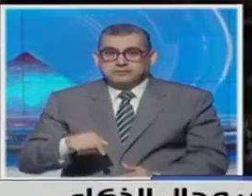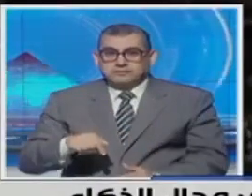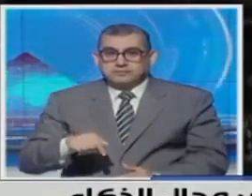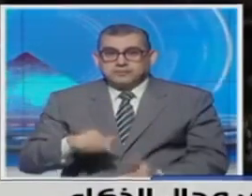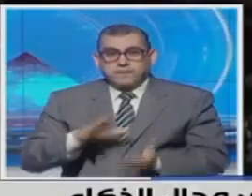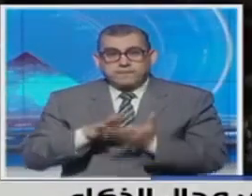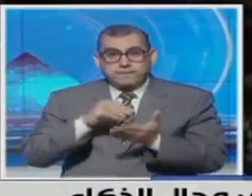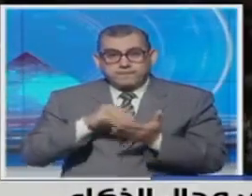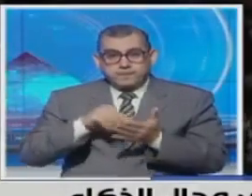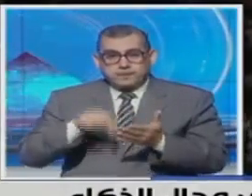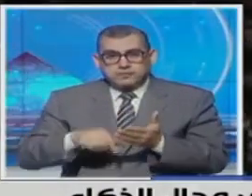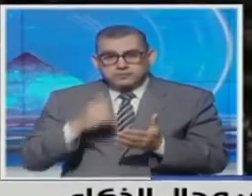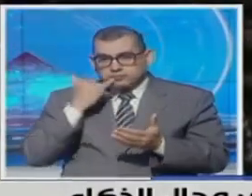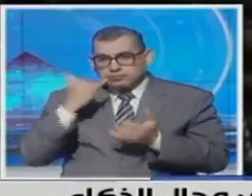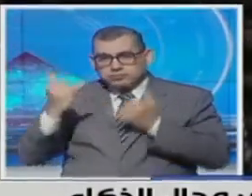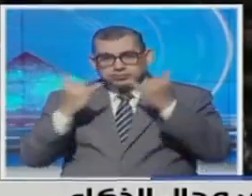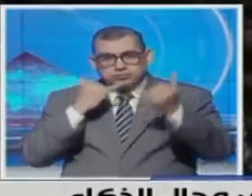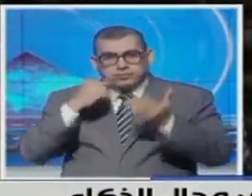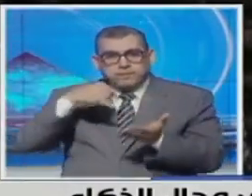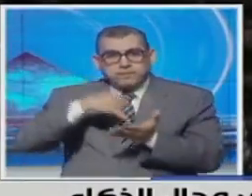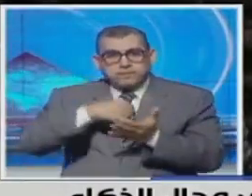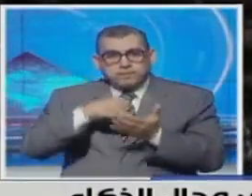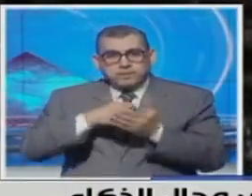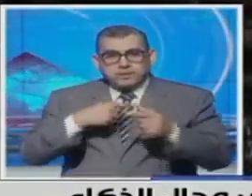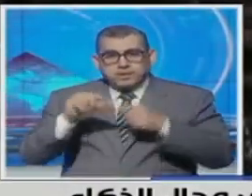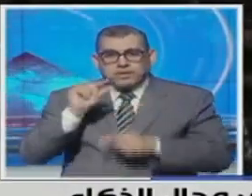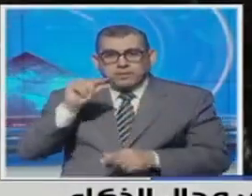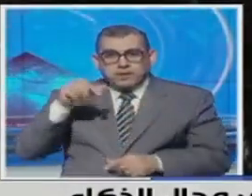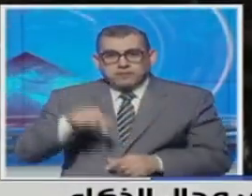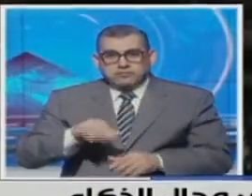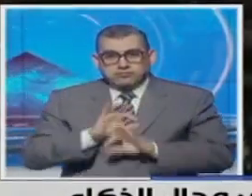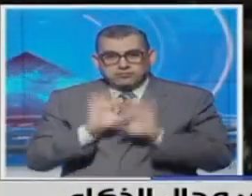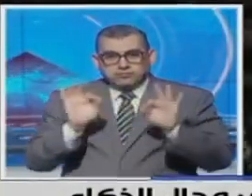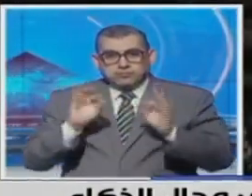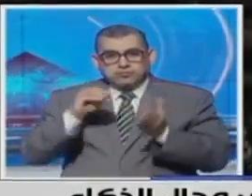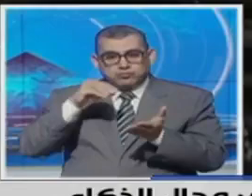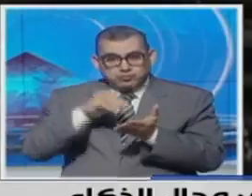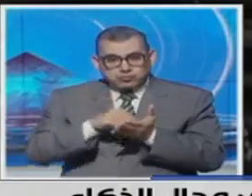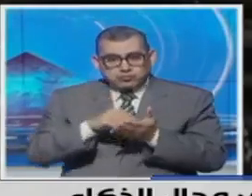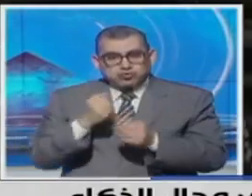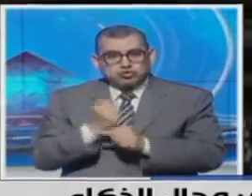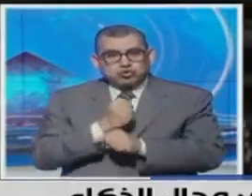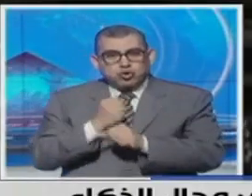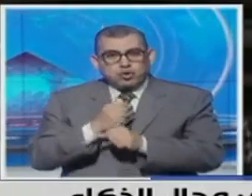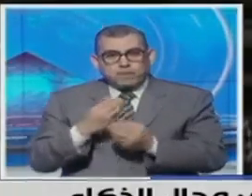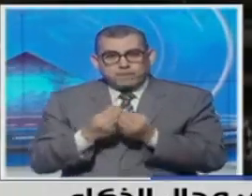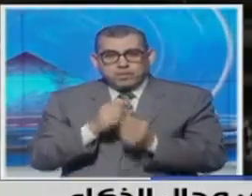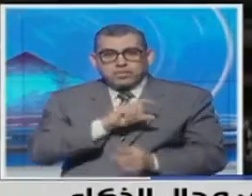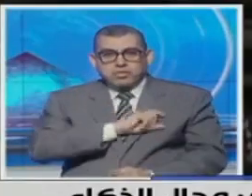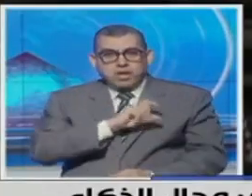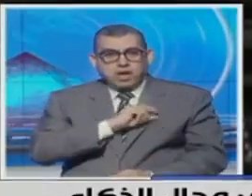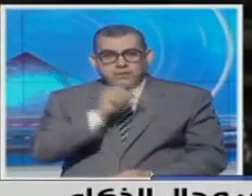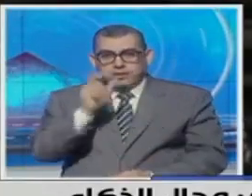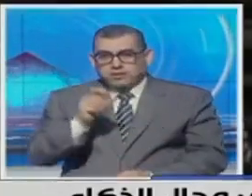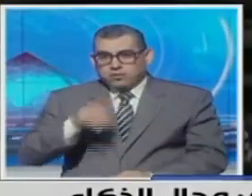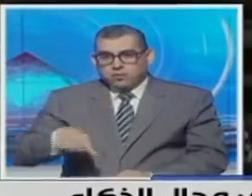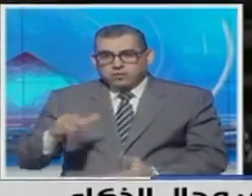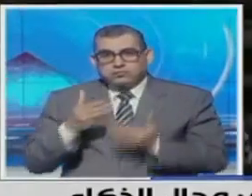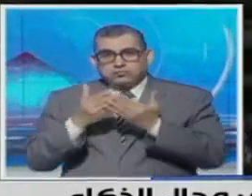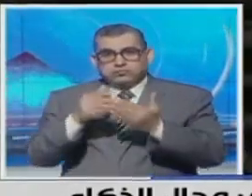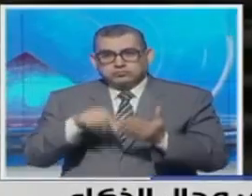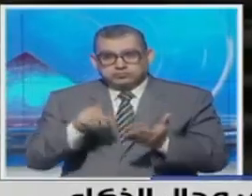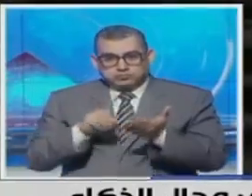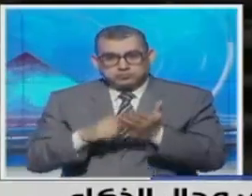فبدأ الاتصال بمركز الابتكار التطبيقي، وبدأنا نشتغل مع الطلبة في ان هم يقدموا